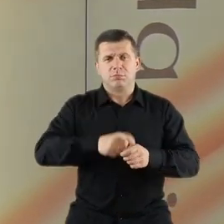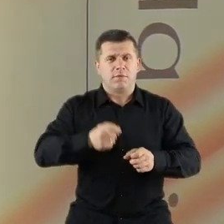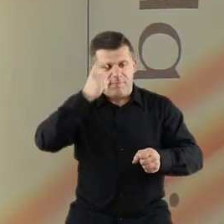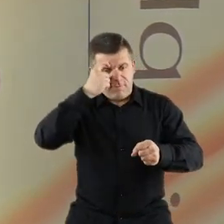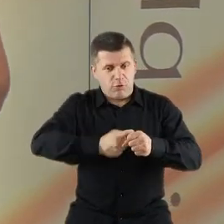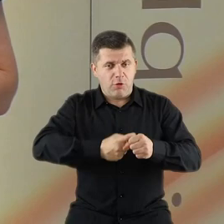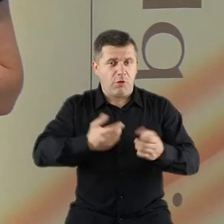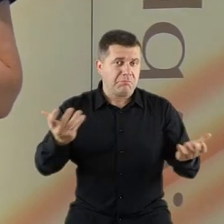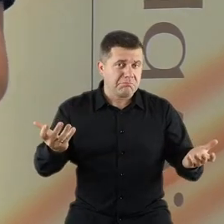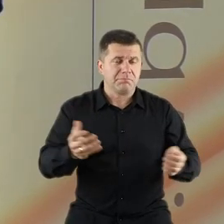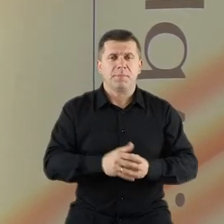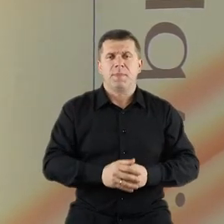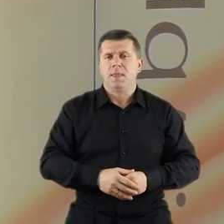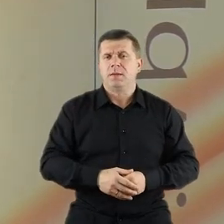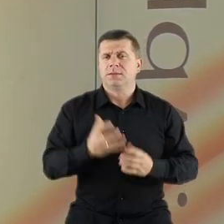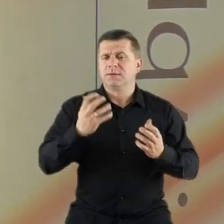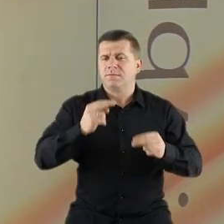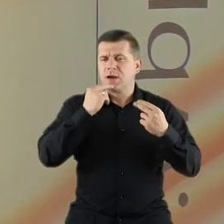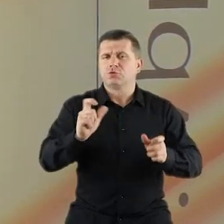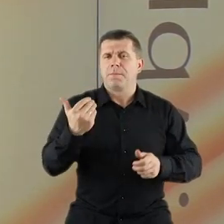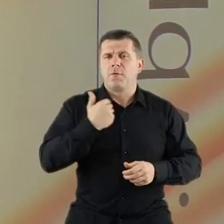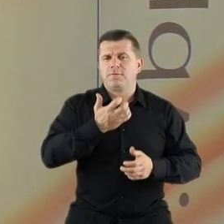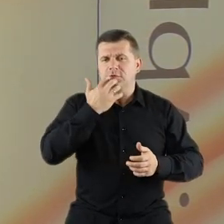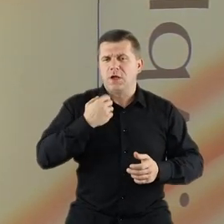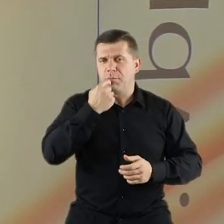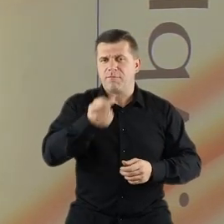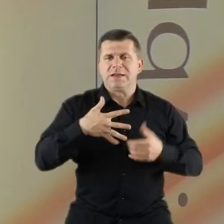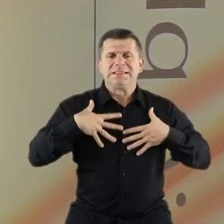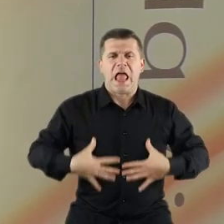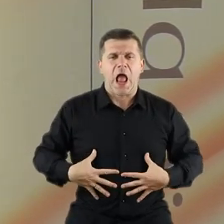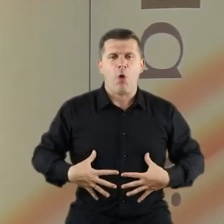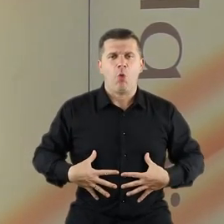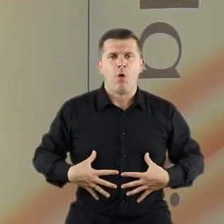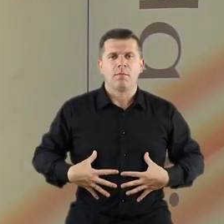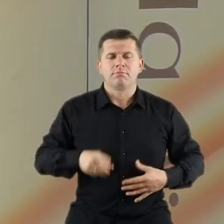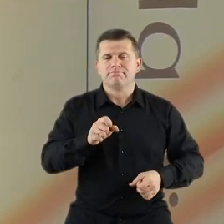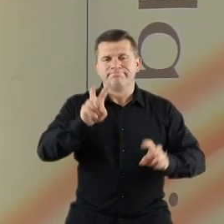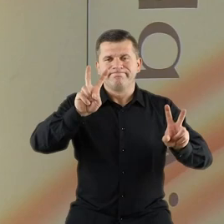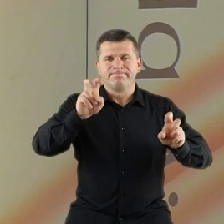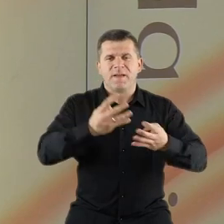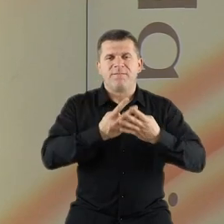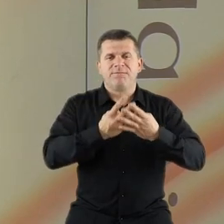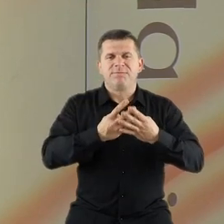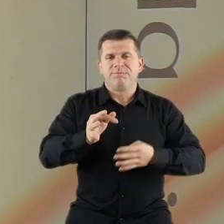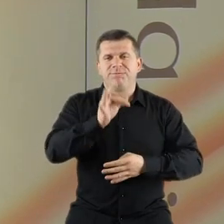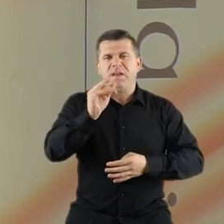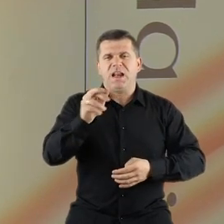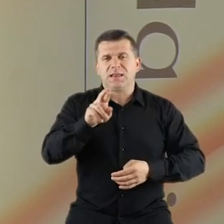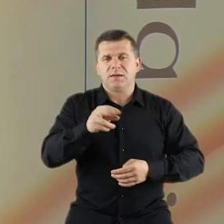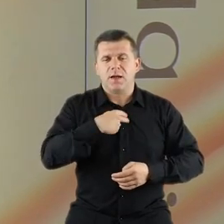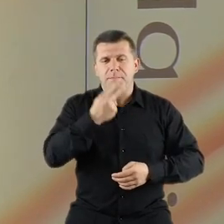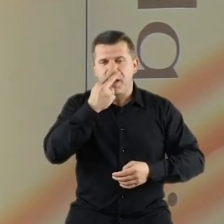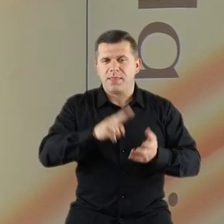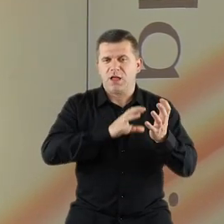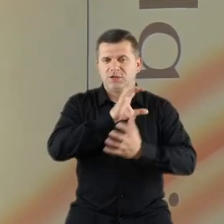w rogi i wracam do tego co państwu powiedziałam ciało jest filtrem przez